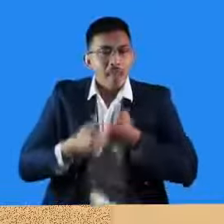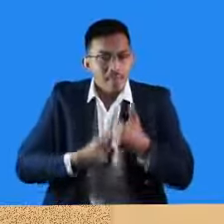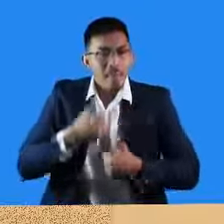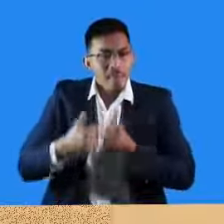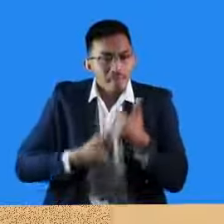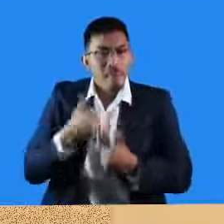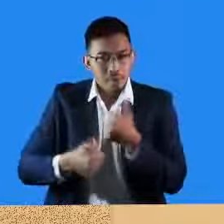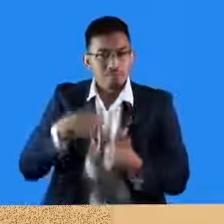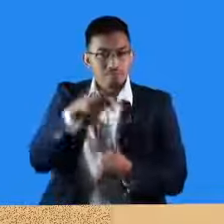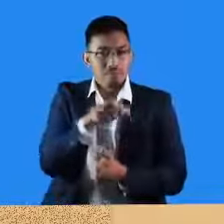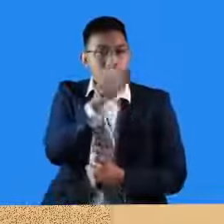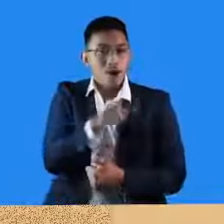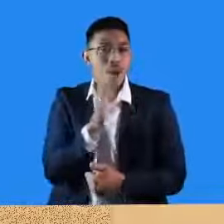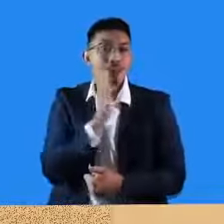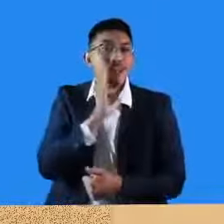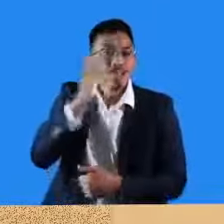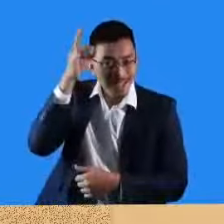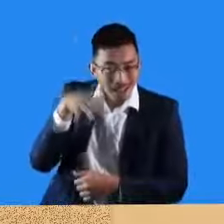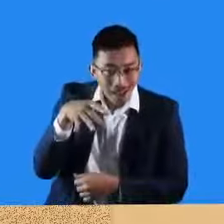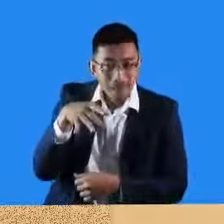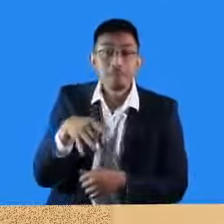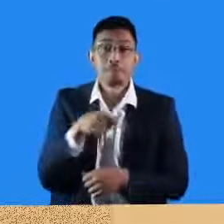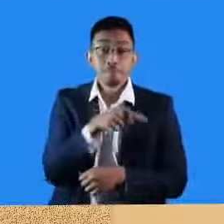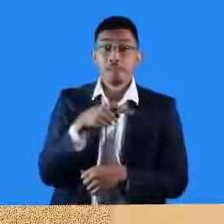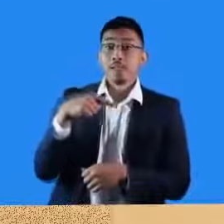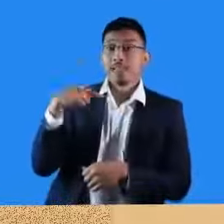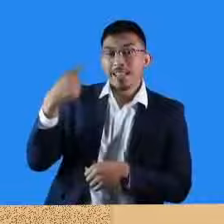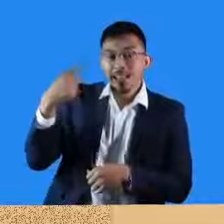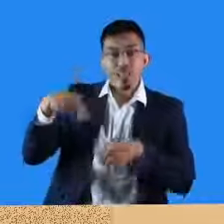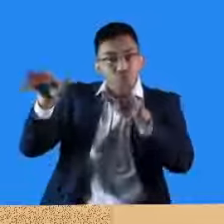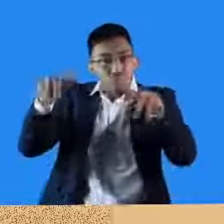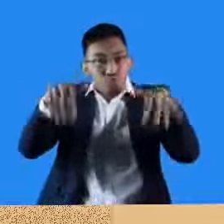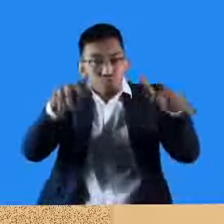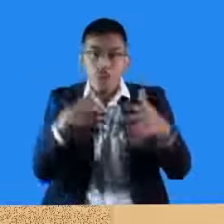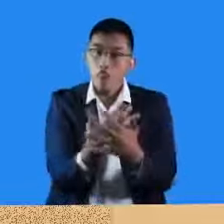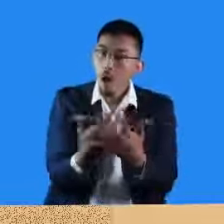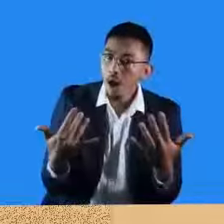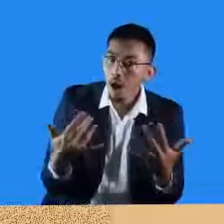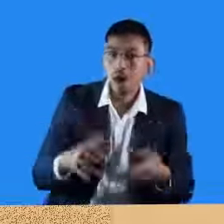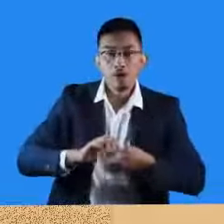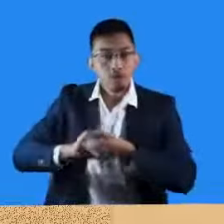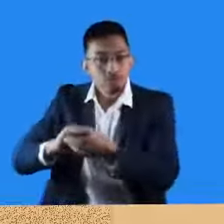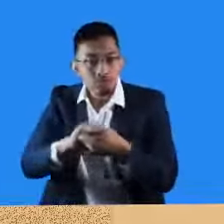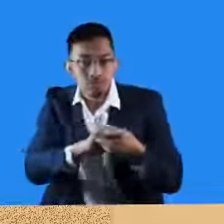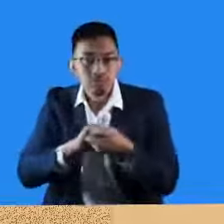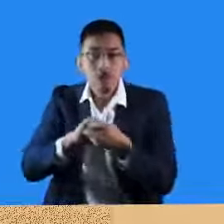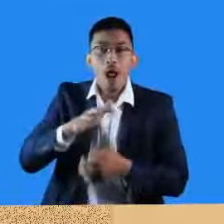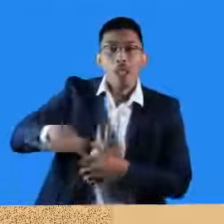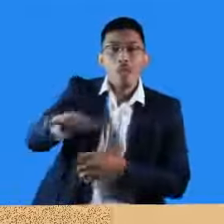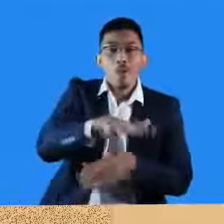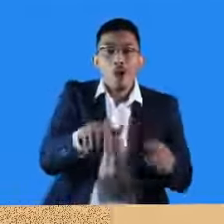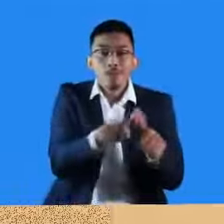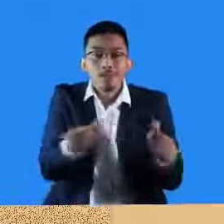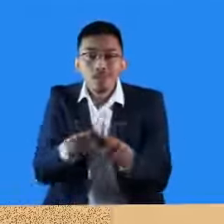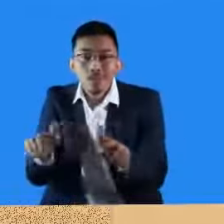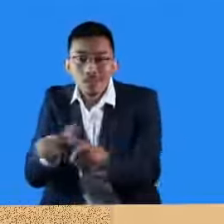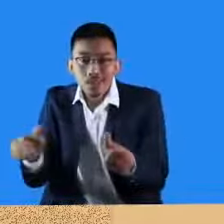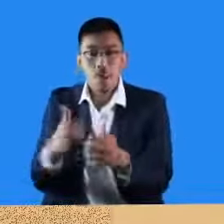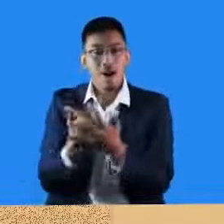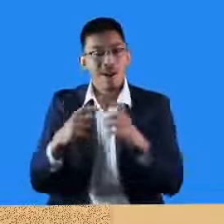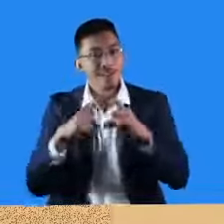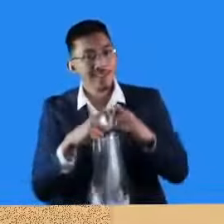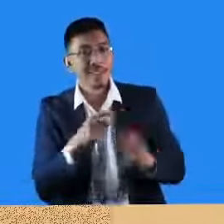aktif sebagai pemuda desa. Ia sering mengajak warga untuk gotong royong membersihkan lingkungan. Ia dicintai warga